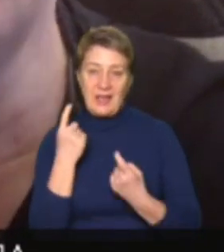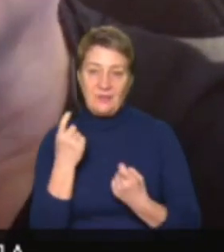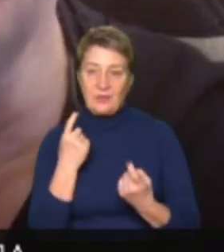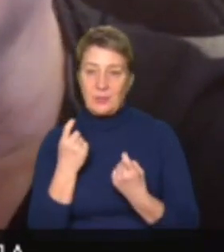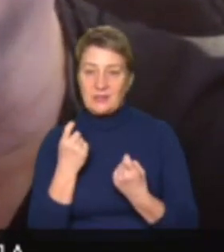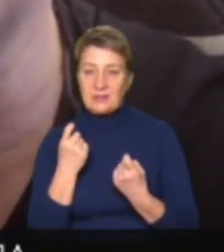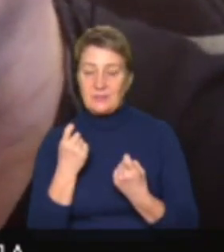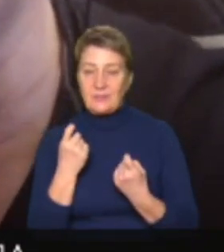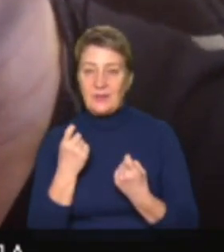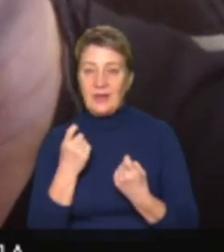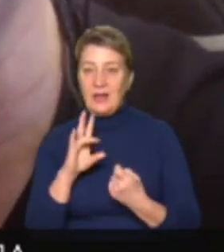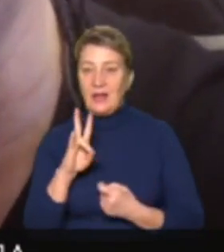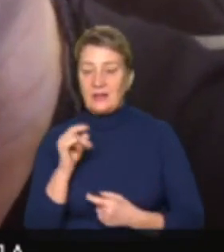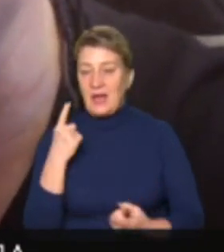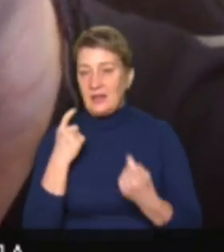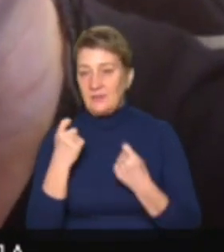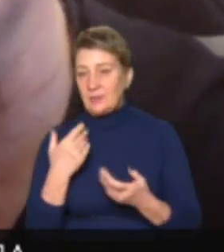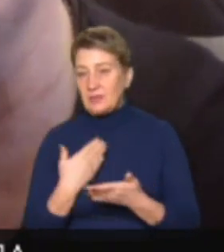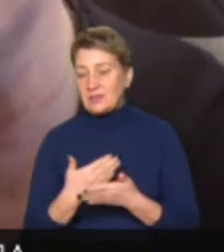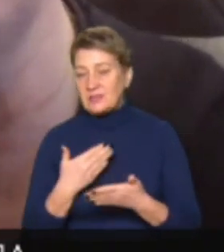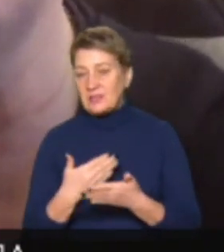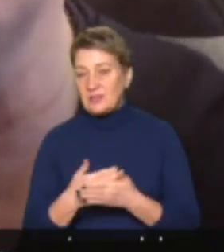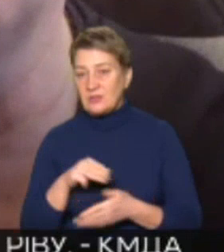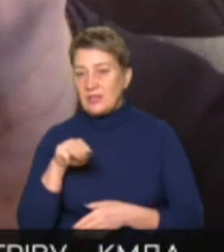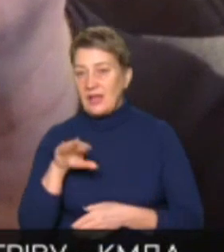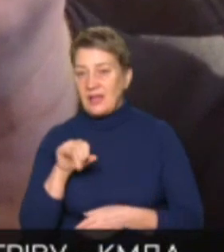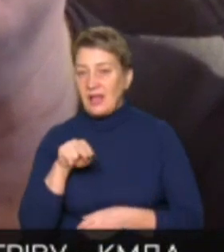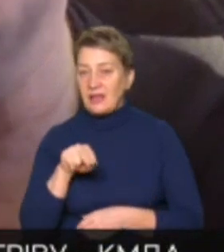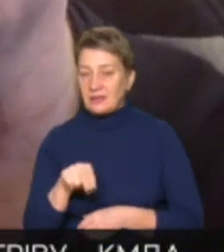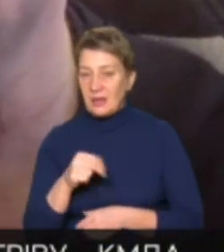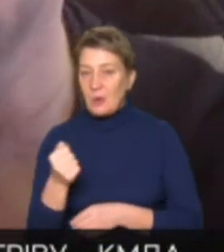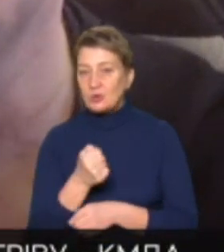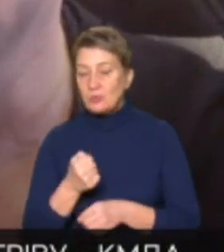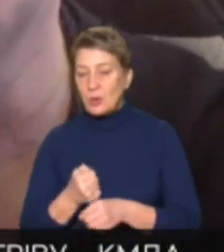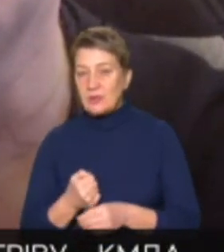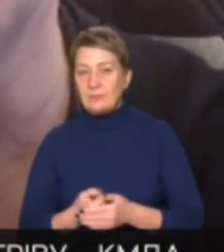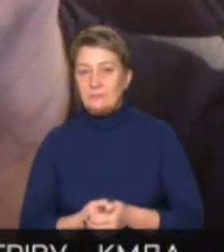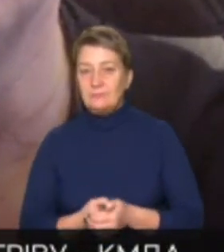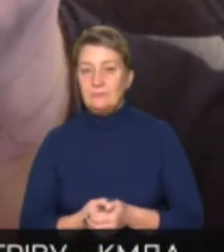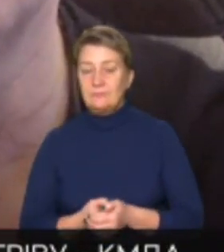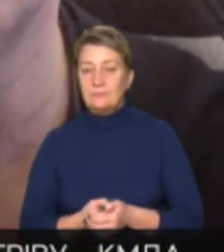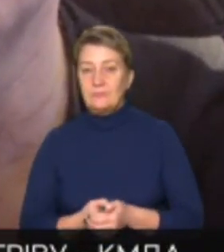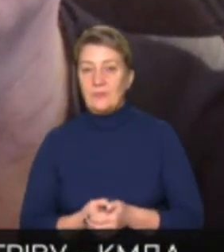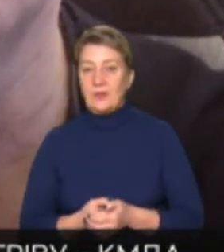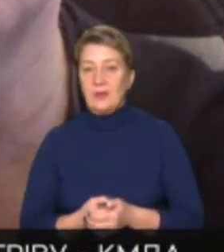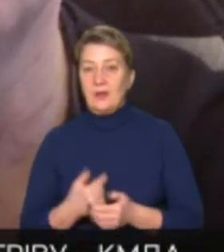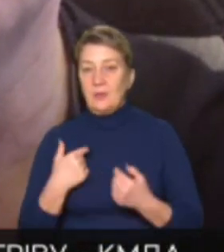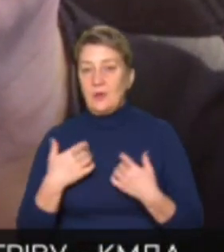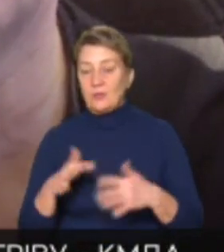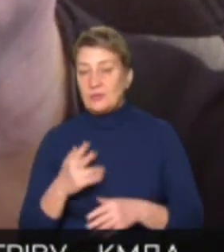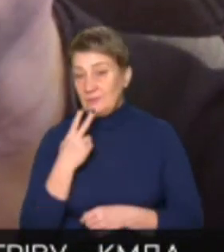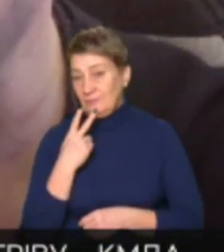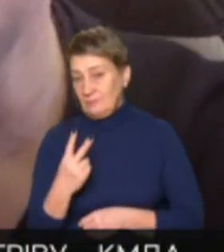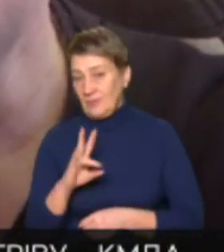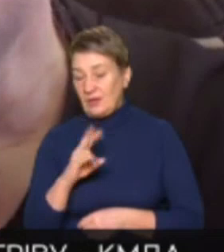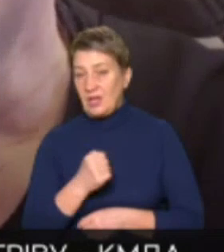на інформацію стосовно і типів озброєння, і ходу бойових дій. 100%. Це ми вже спостерігаємо, на